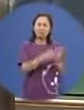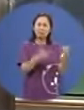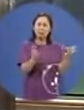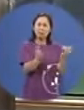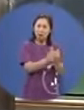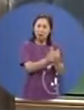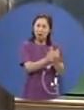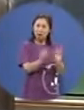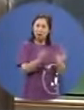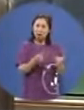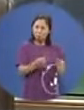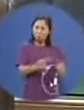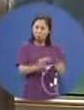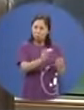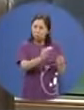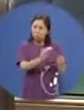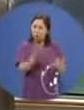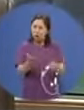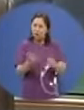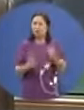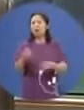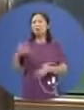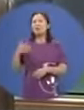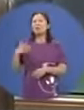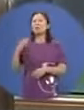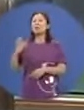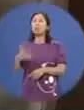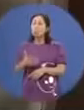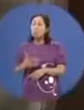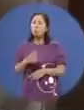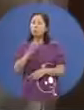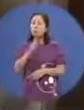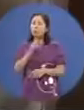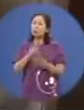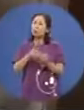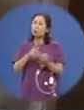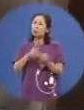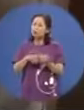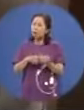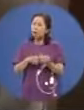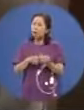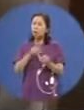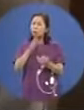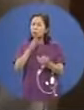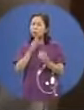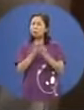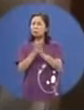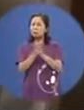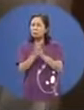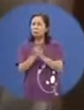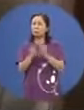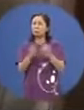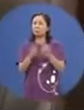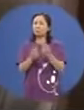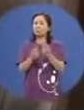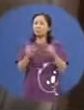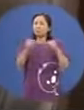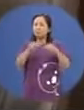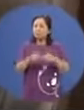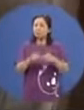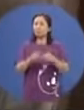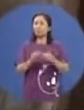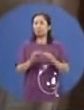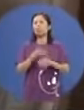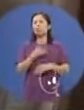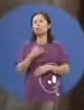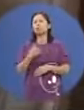とステディーな関係の人が登場してますね。 なるほど。 ですから、まあ、なかなかうまくいってんじゃないかなというふうに思うんですけど ね、